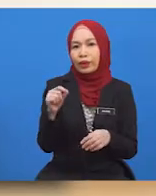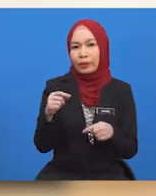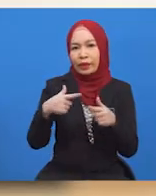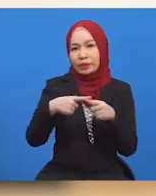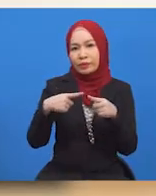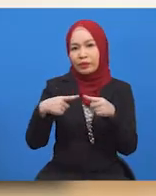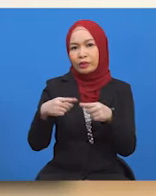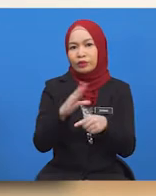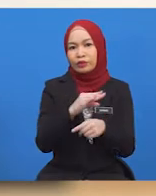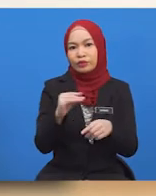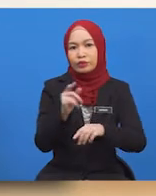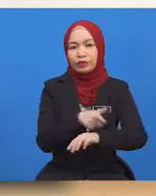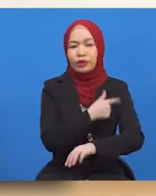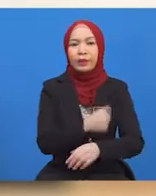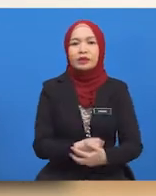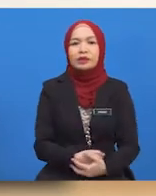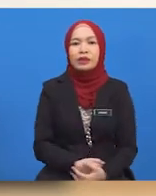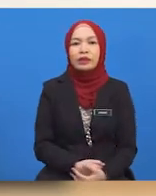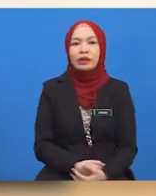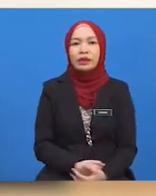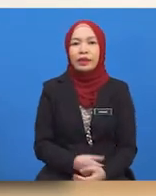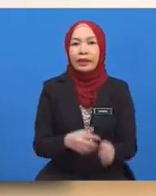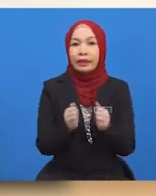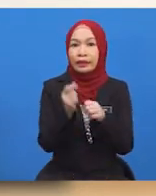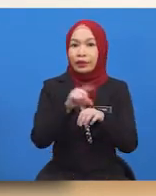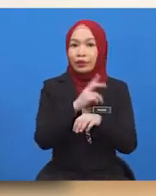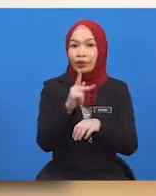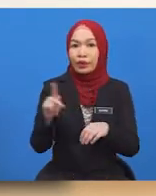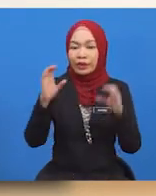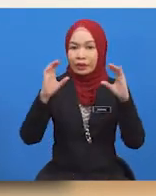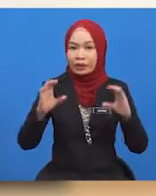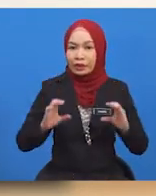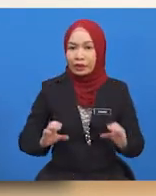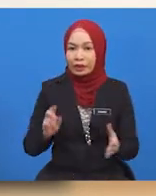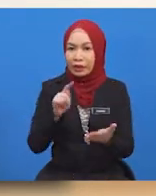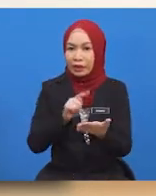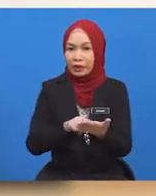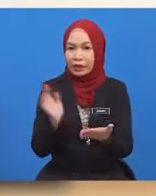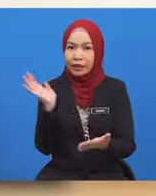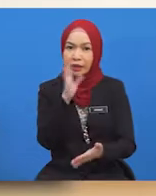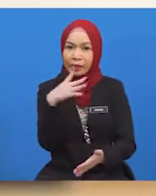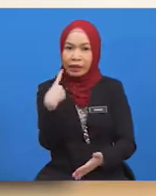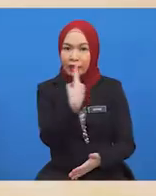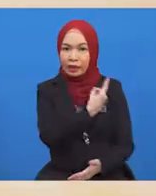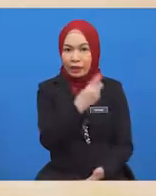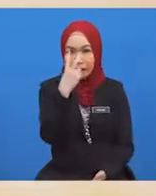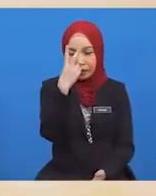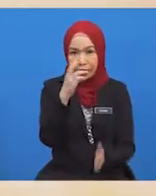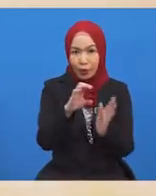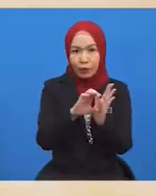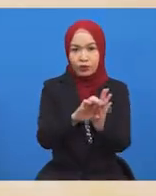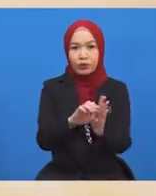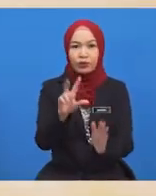Baiklah murid-murid, dengan menggunakan langkah-langkah yang kita bincangkan tadi, mari kita lihat